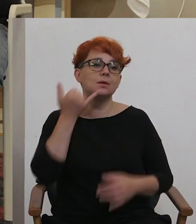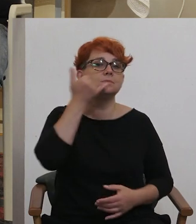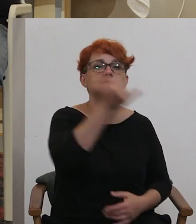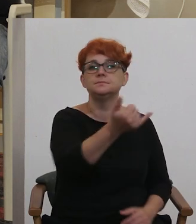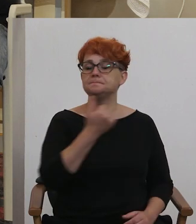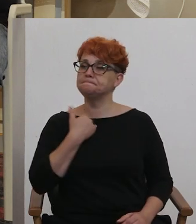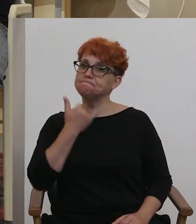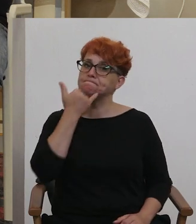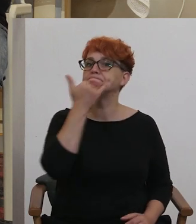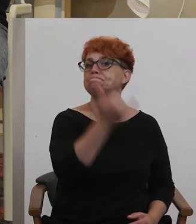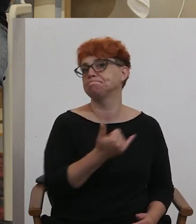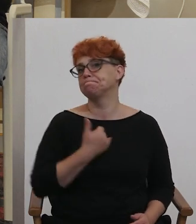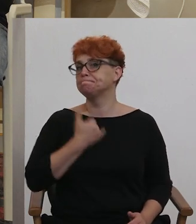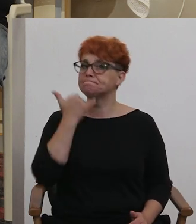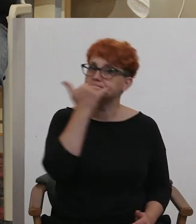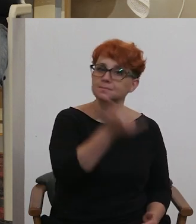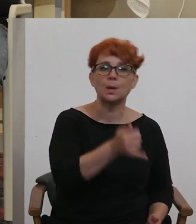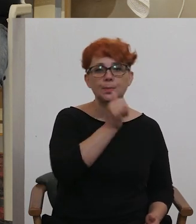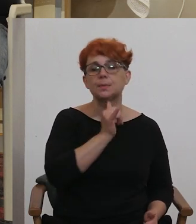wracania, umawiania się